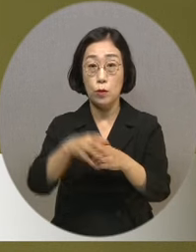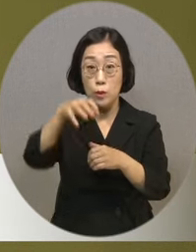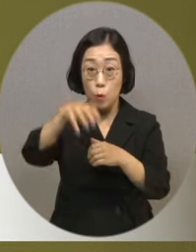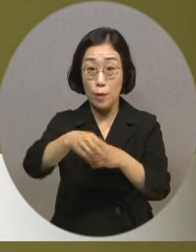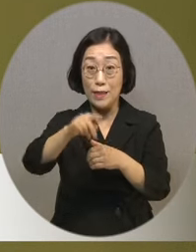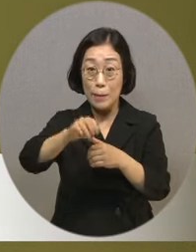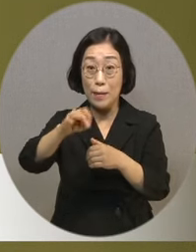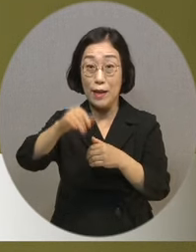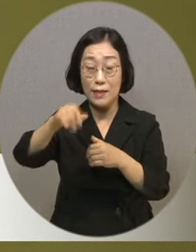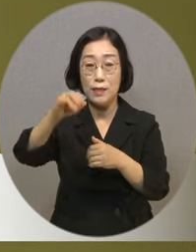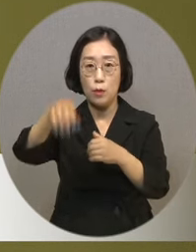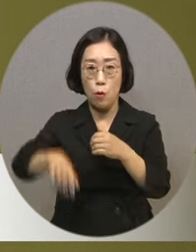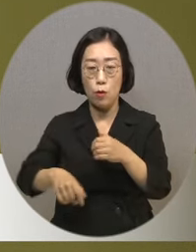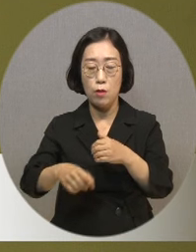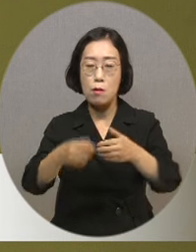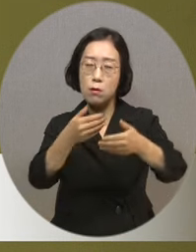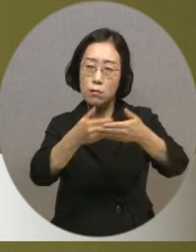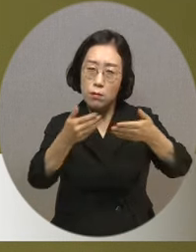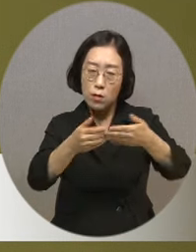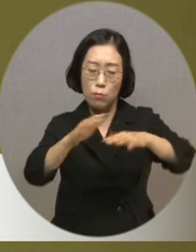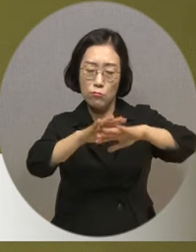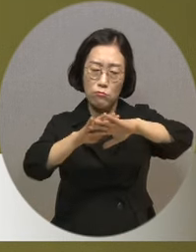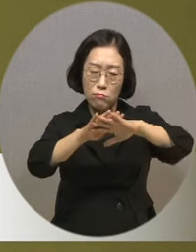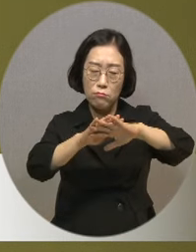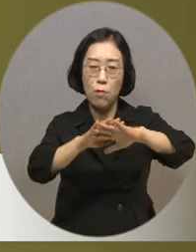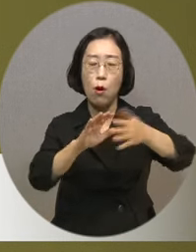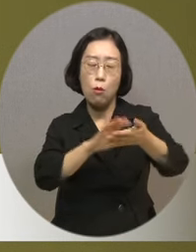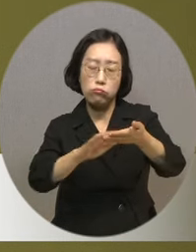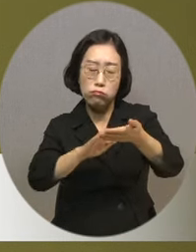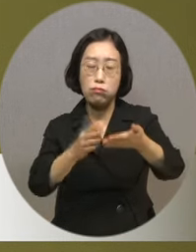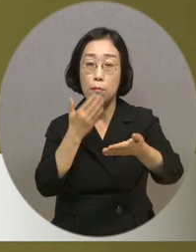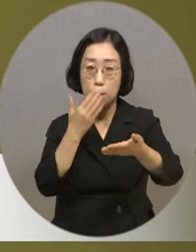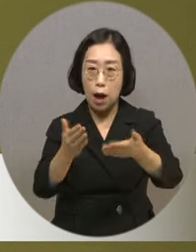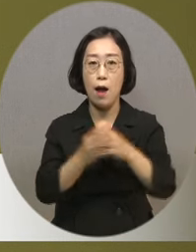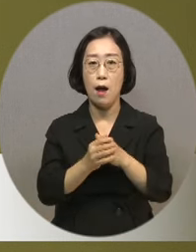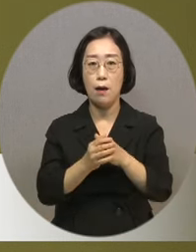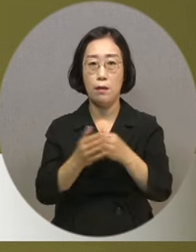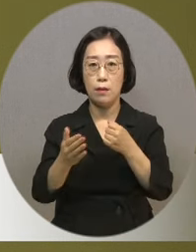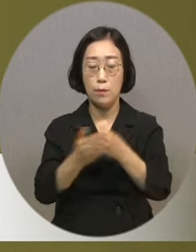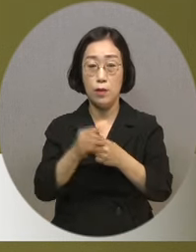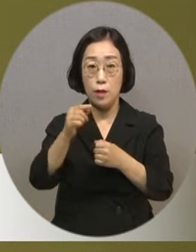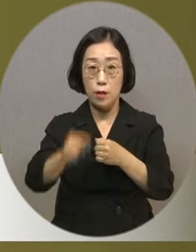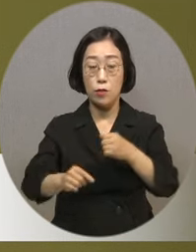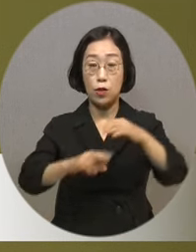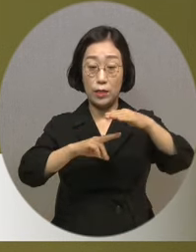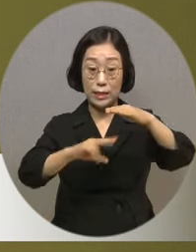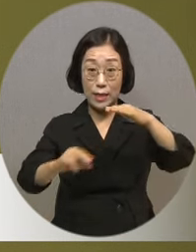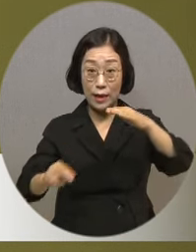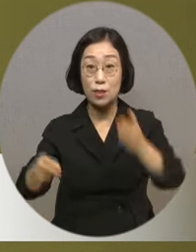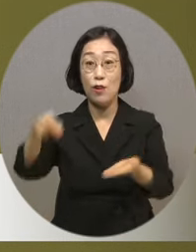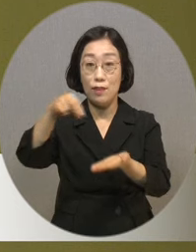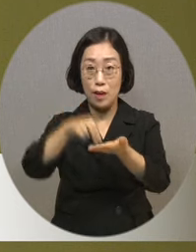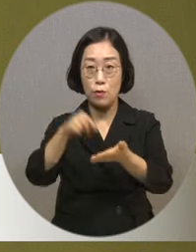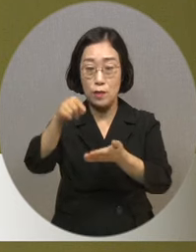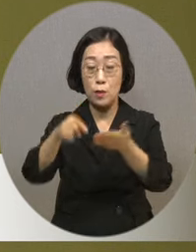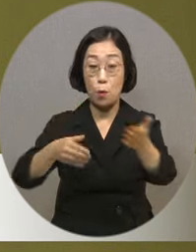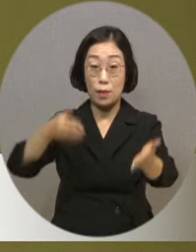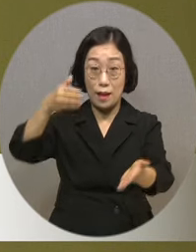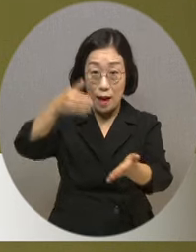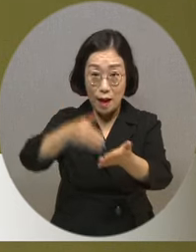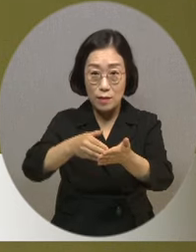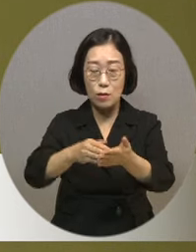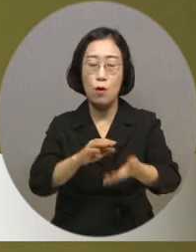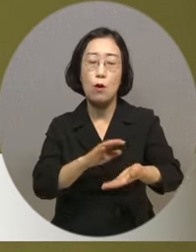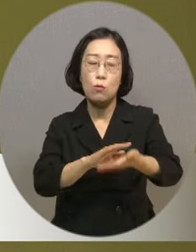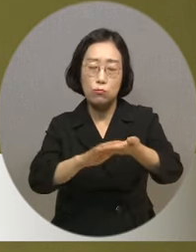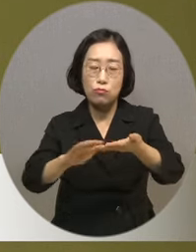촉지도 설치되어 있다고 하는 이야기를 들었어요 그래서 저는 그 지하철을 타고 거기 가서 그 지도를